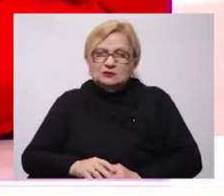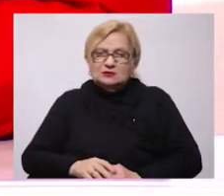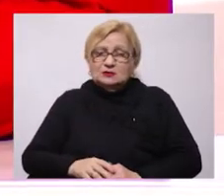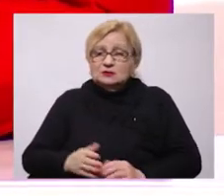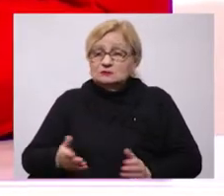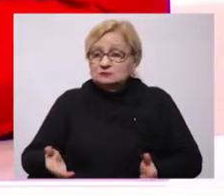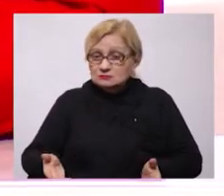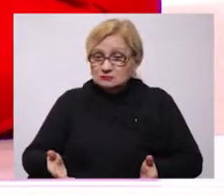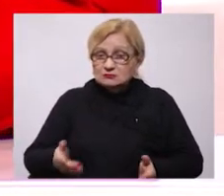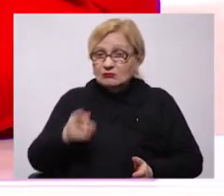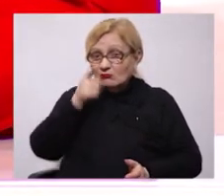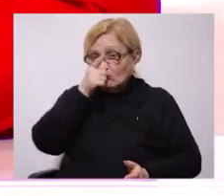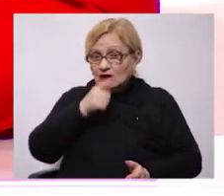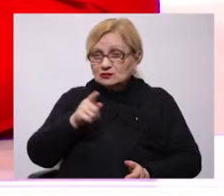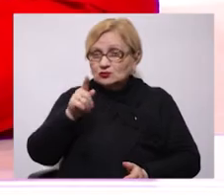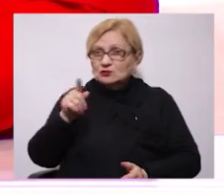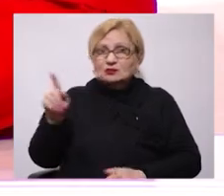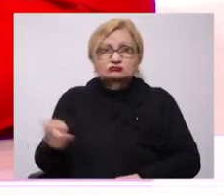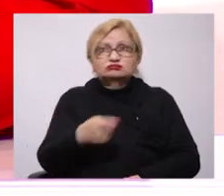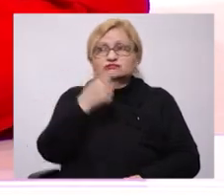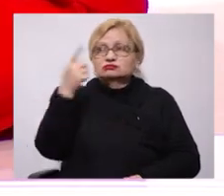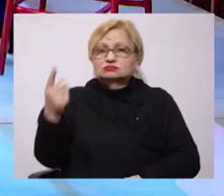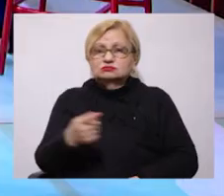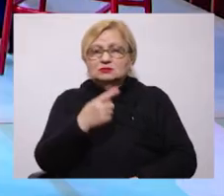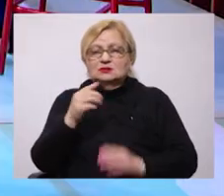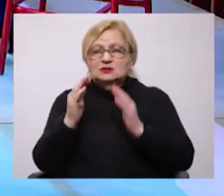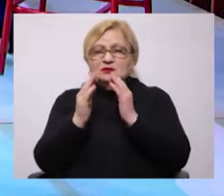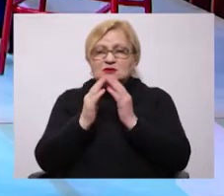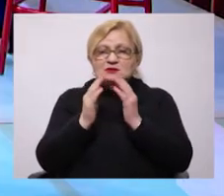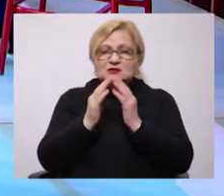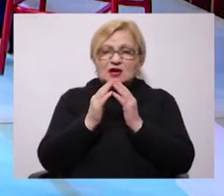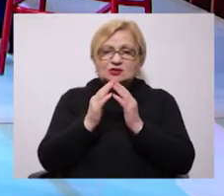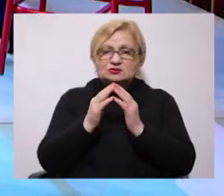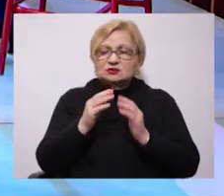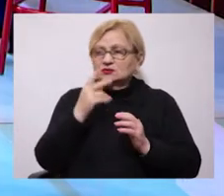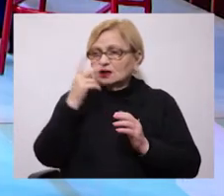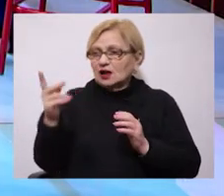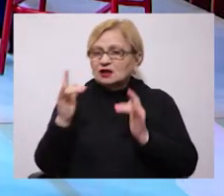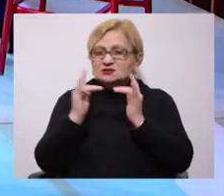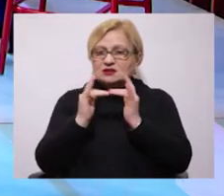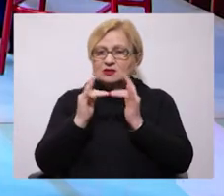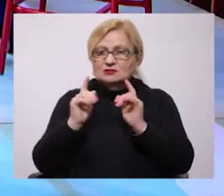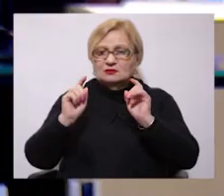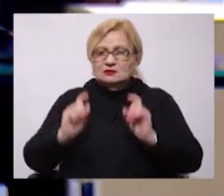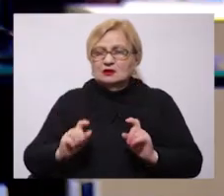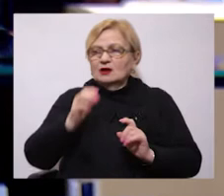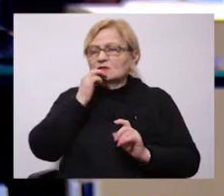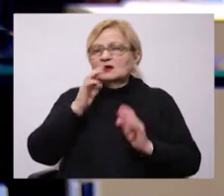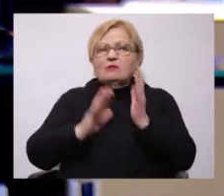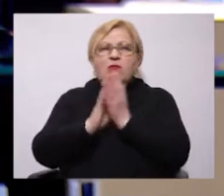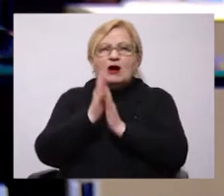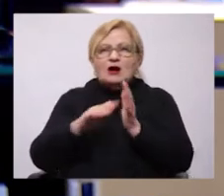ამასობაში მარტორქა მოშინაურდა. დეიზიმ ის მისაღებში ჩამომჯდარი ნახა, ბაღშიც მოჰკრა